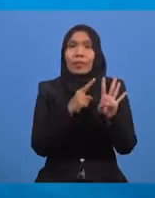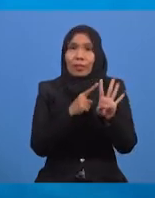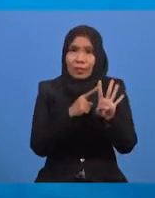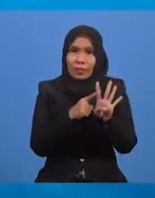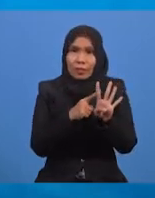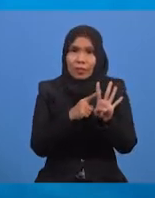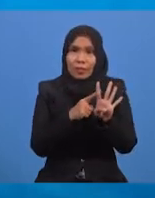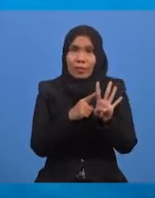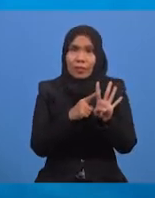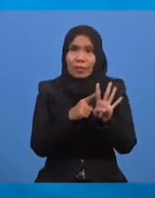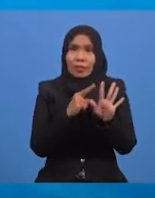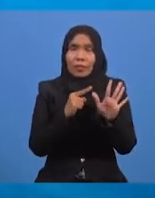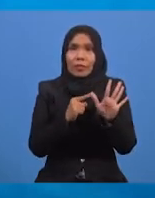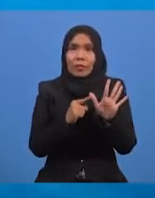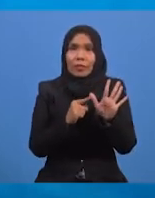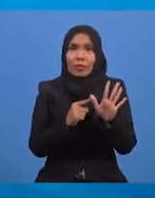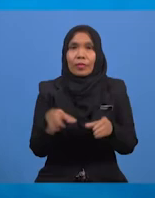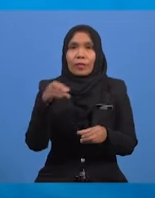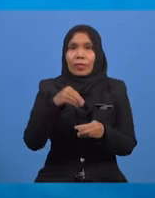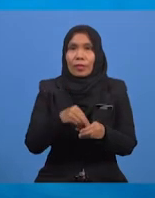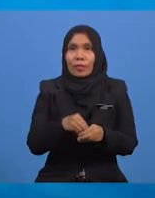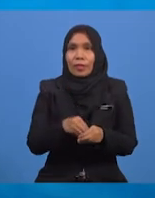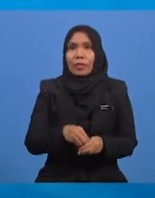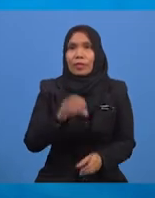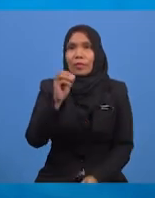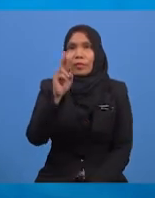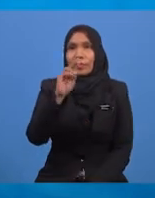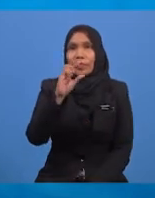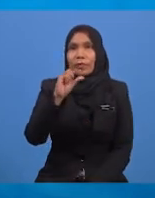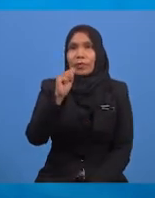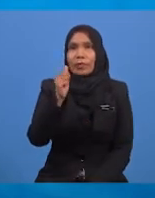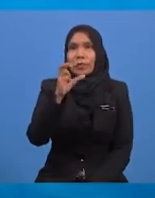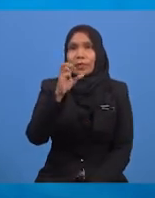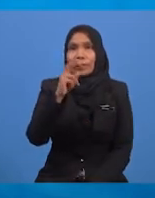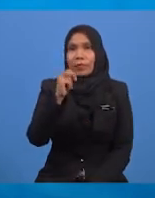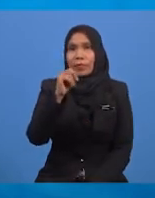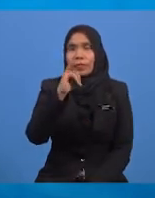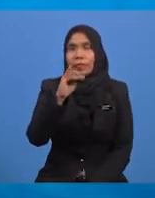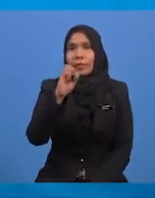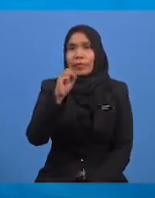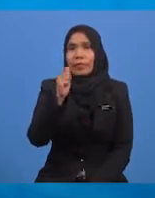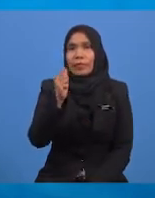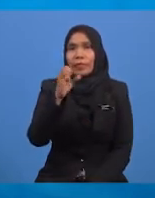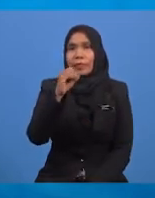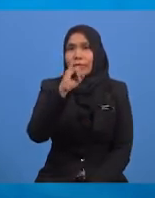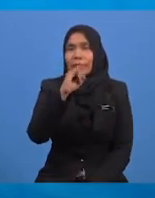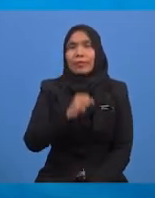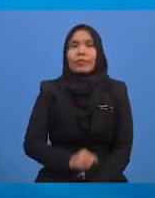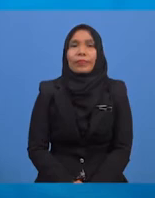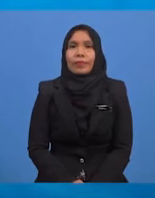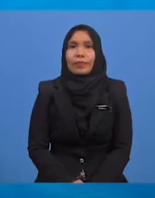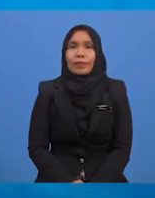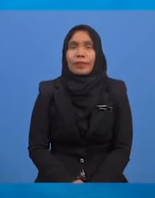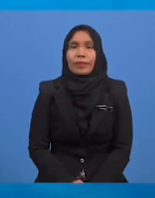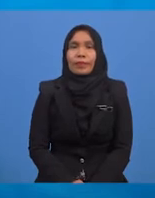pengeluaran dan budaya kerja dalam organisasi. Manakala, bagi komponen peluang dan ancaman lebih menjurus